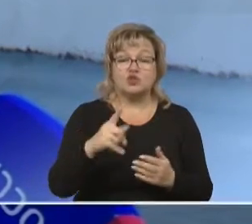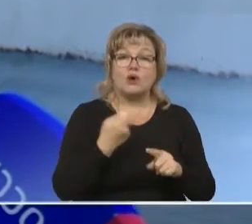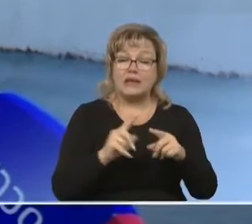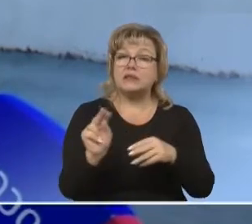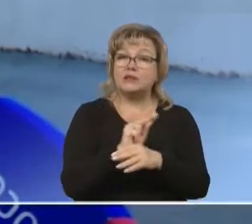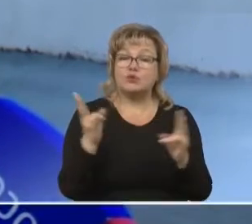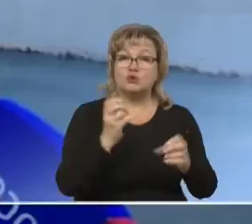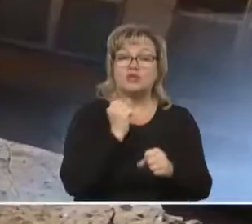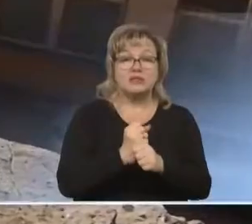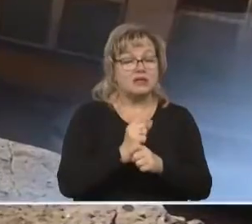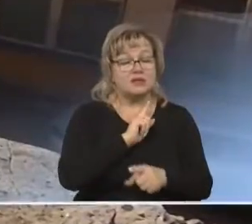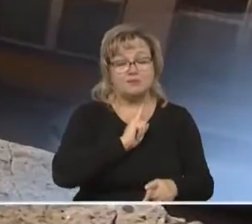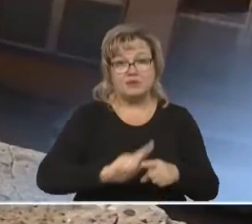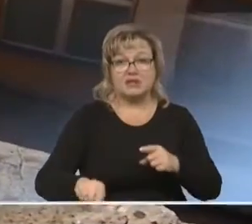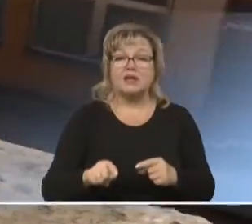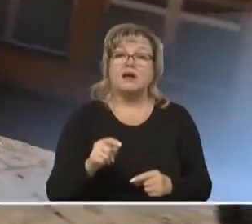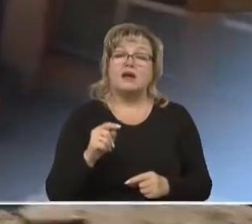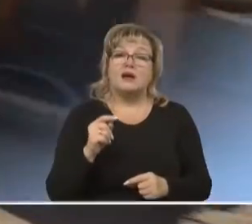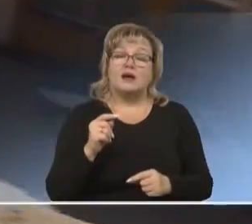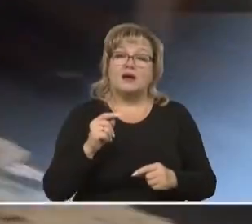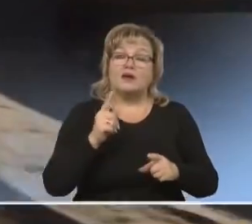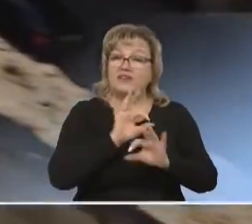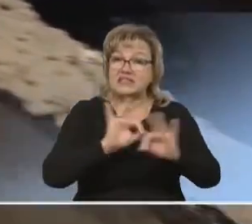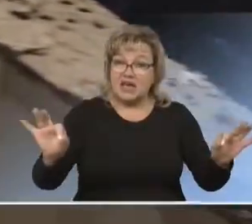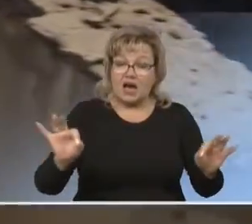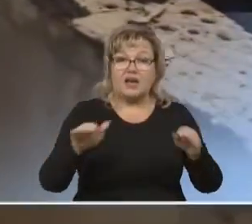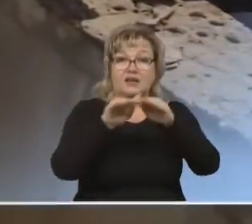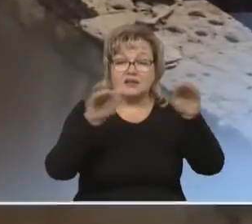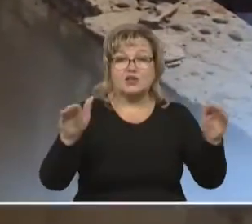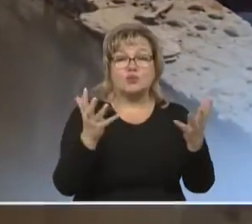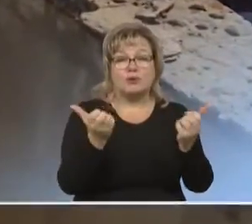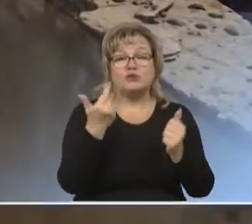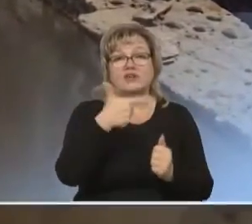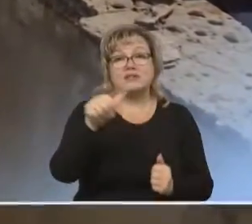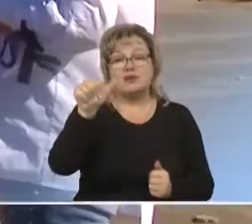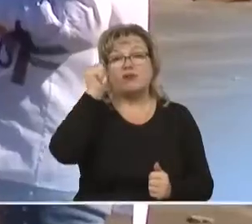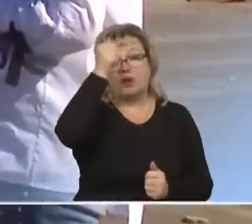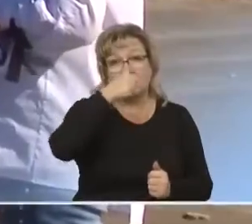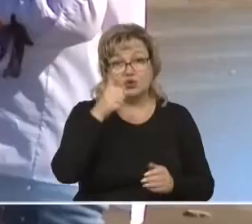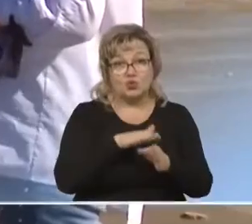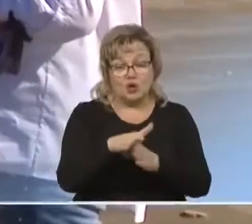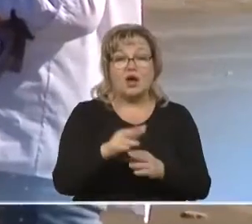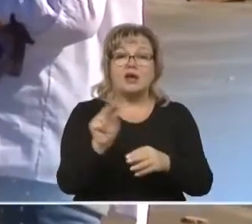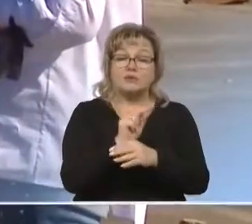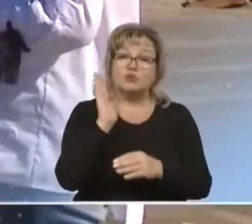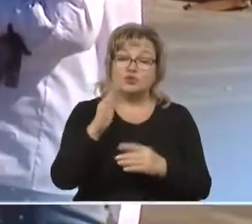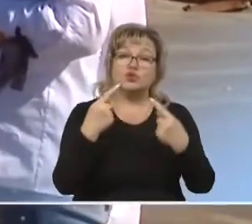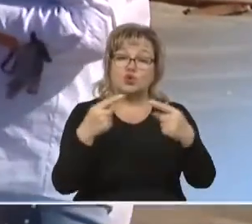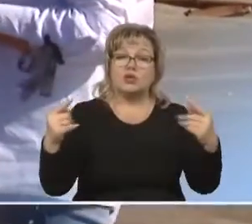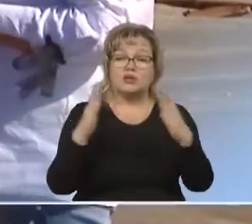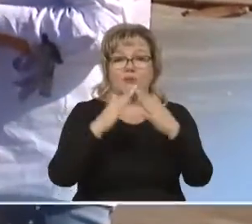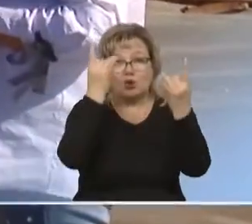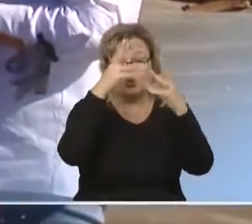ремонт нужно делать безотлагательно. В идеале новую крышу ДК в Кулешовке получат в 2021 году. Ремонт ждет и другие дома